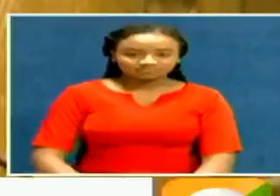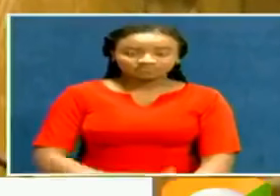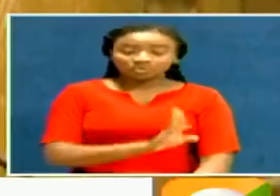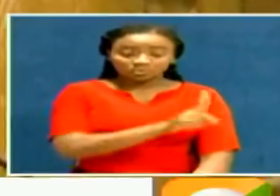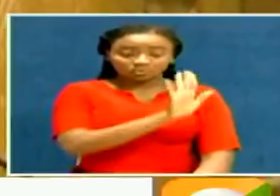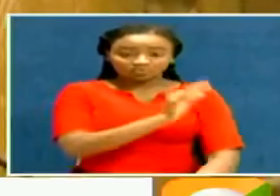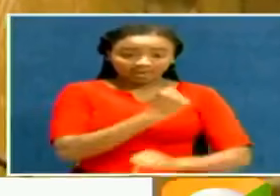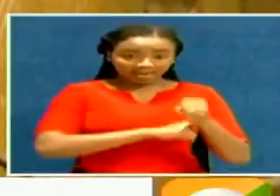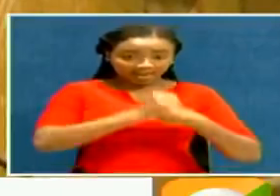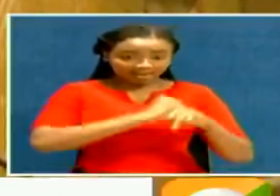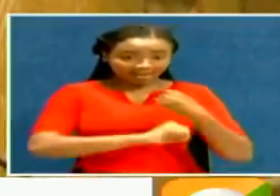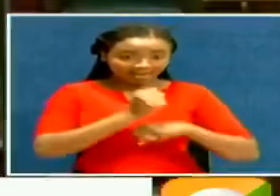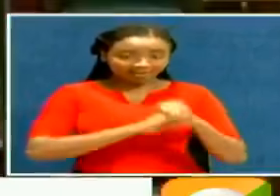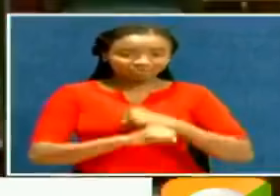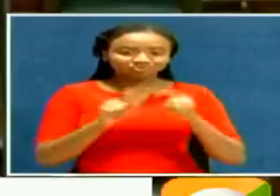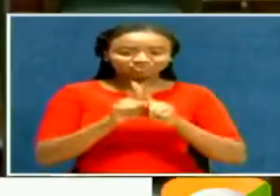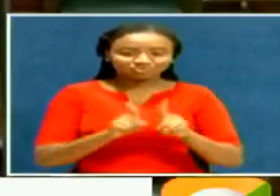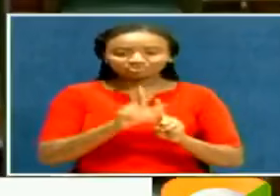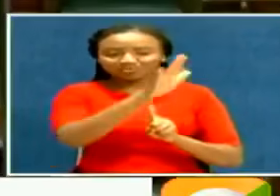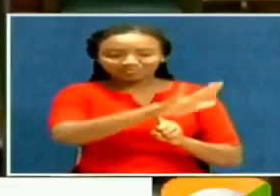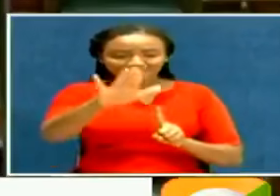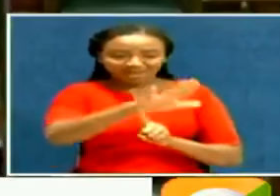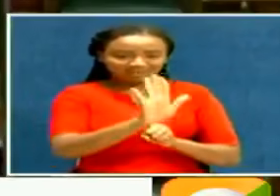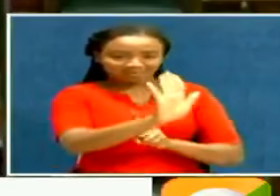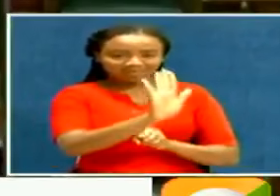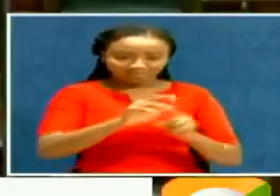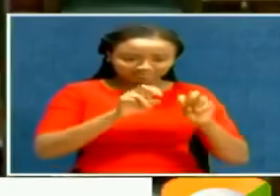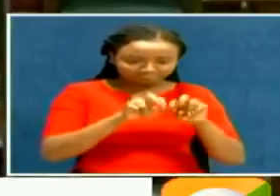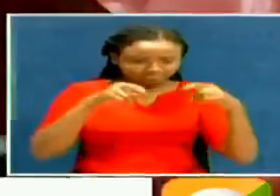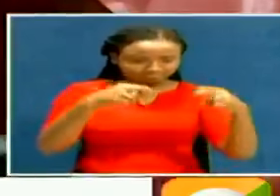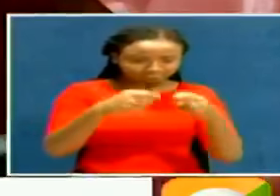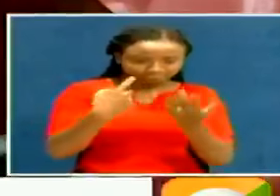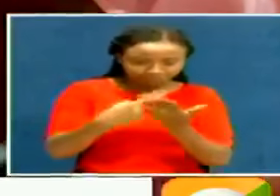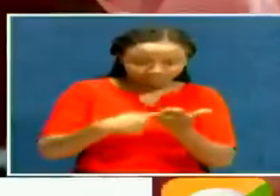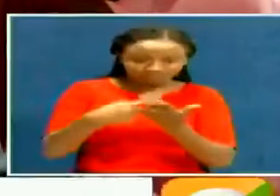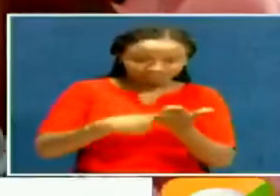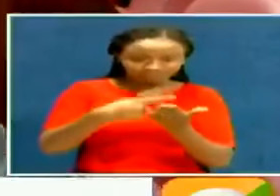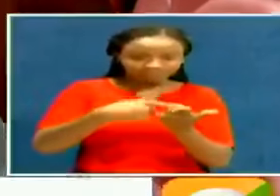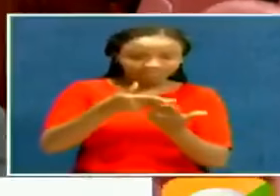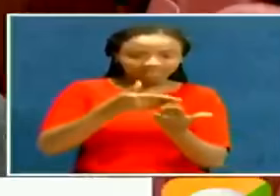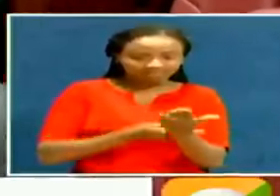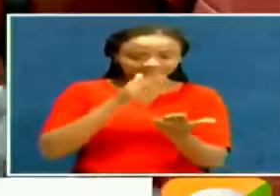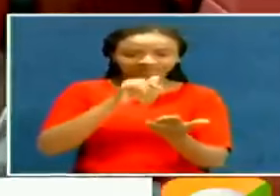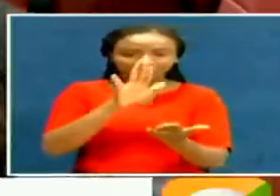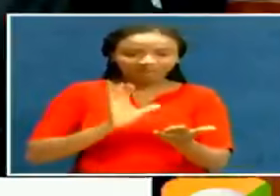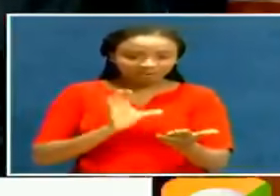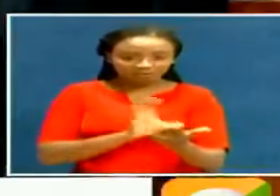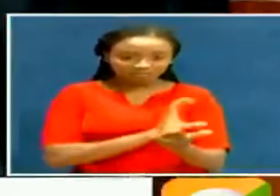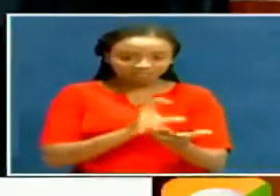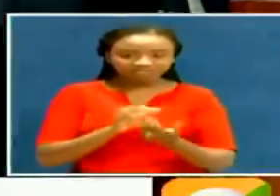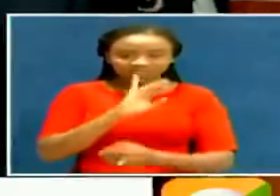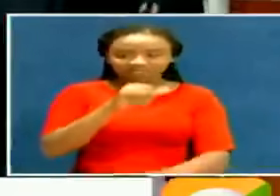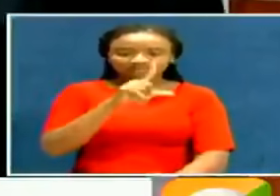rais ikifuatia kikao maalum cha bunge la kitaifa, wabunge wakijadili ripoti ya kamati ya bunge kuhusu sheria.